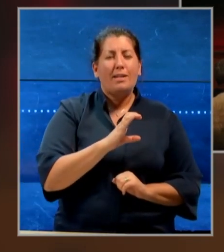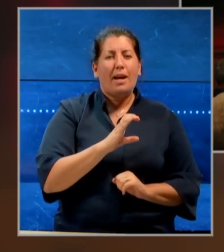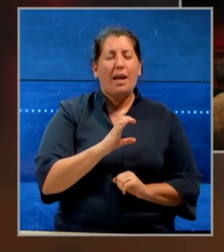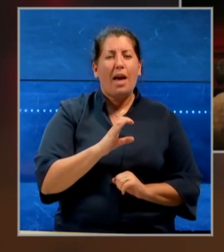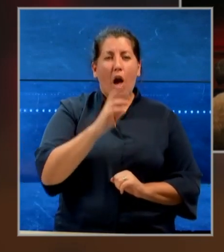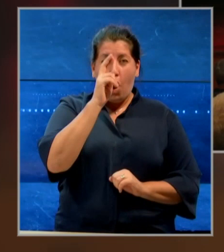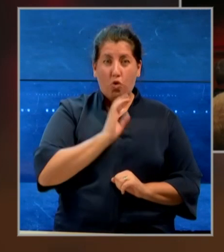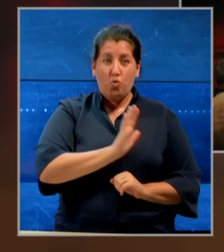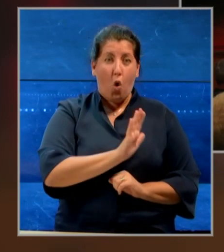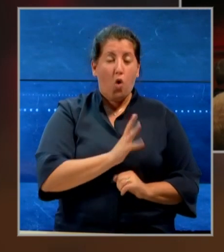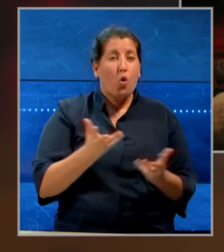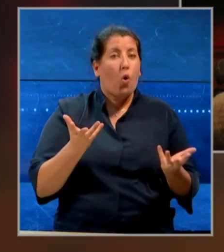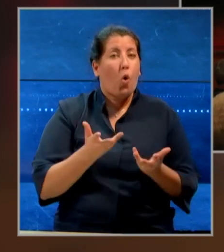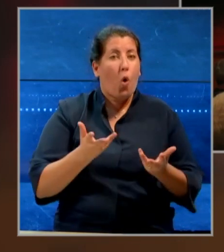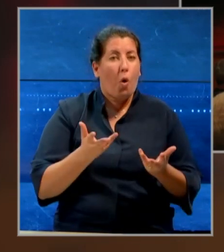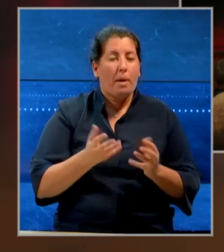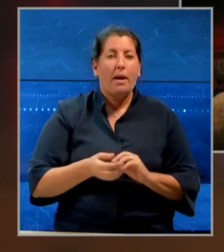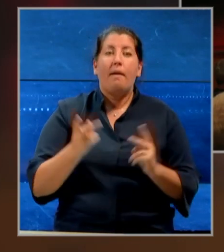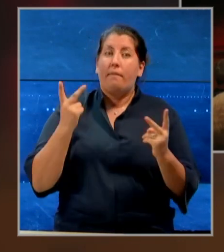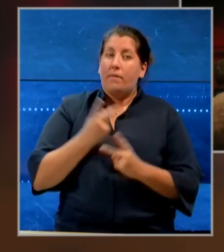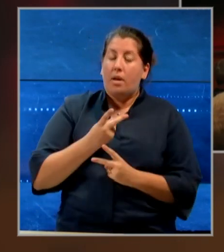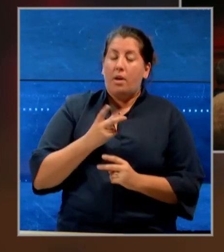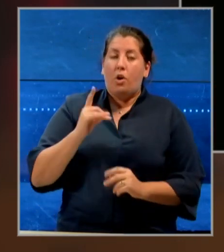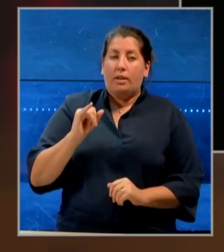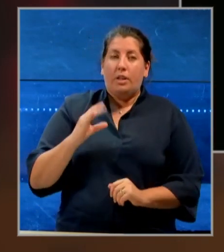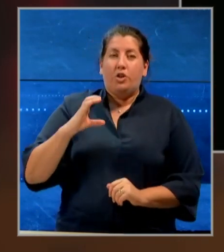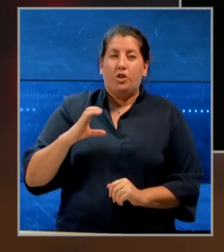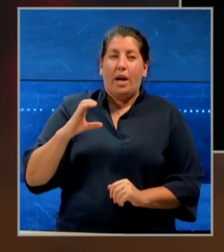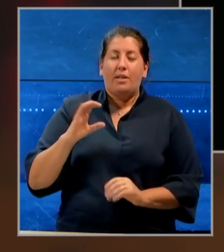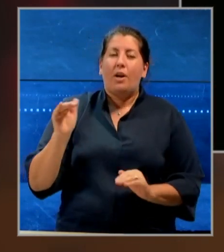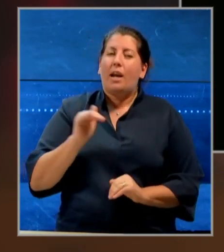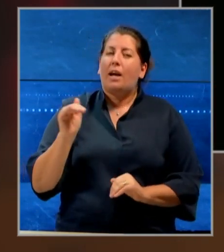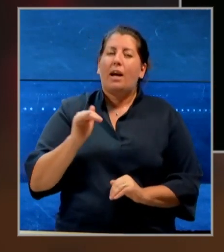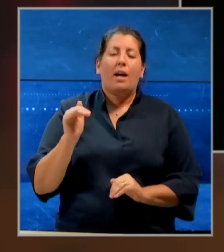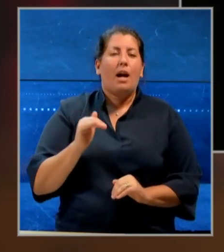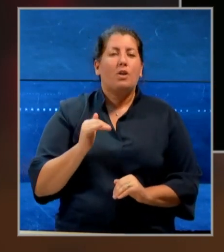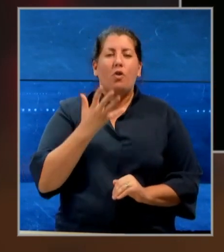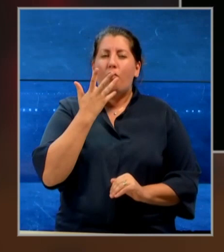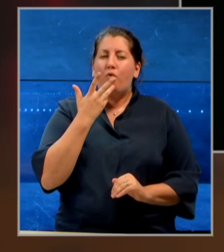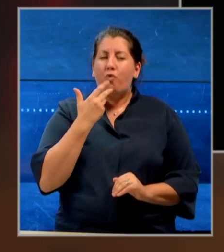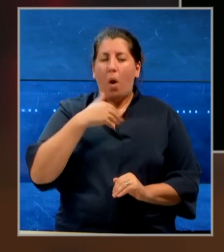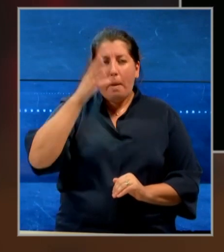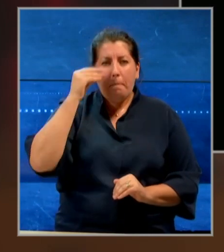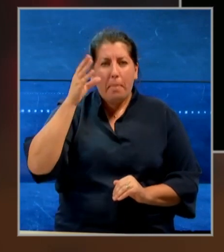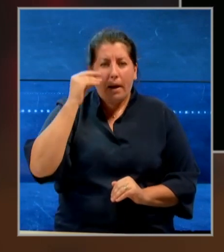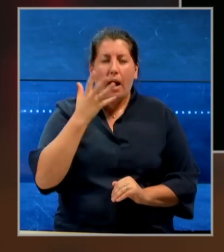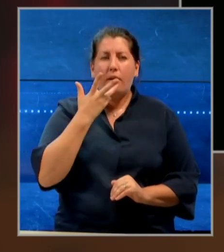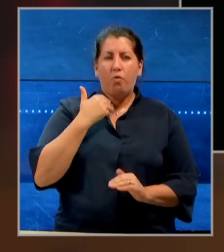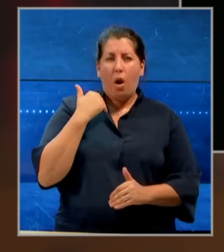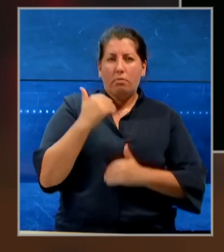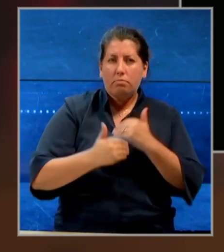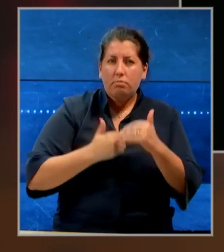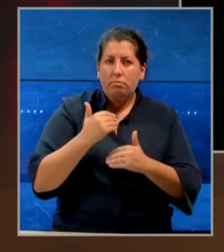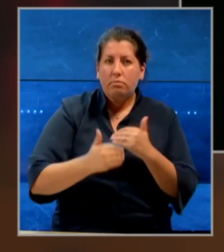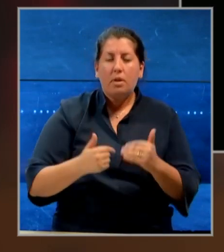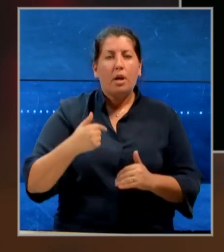È carico, è volenteroso, un ragazzo che ha voglia di imparare, ha voglia di fare, è applicato, e sinceramente sono contento di